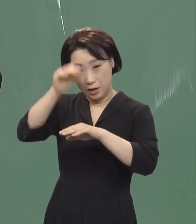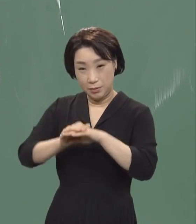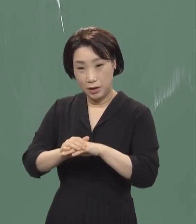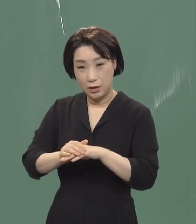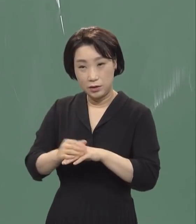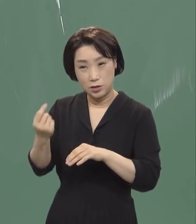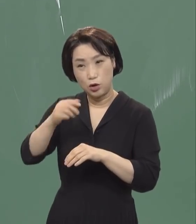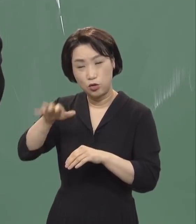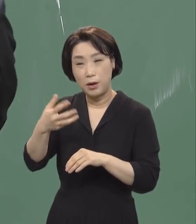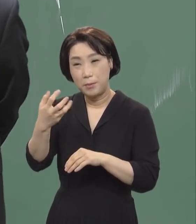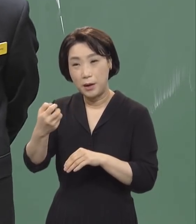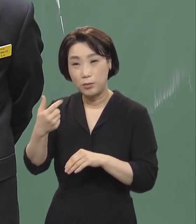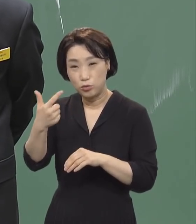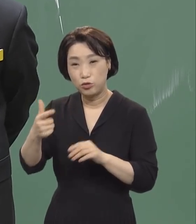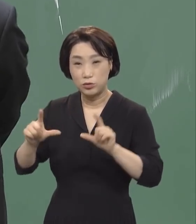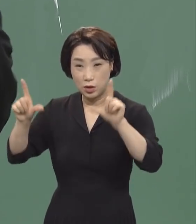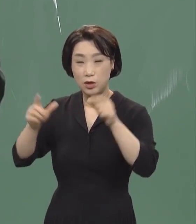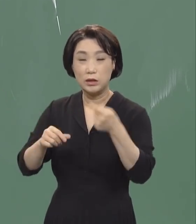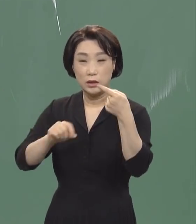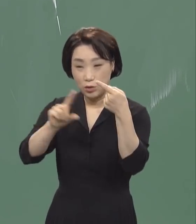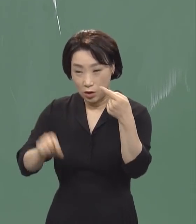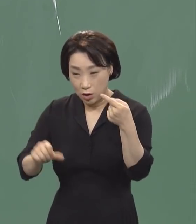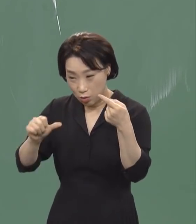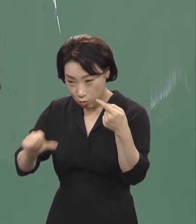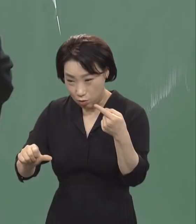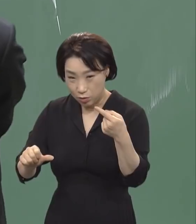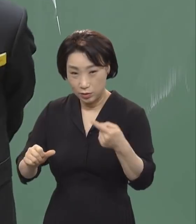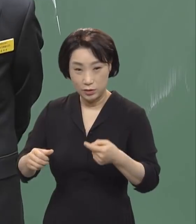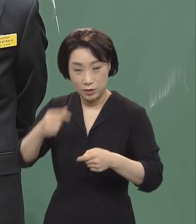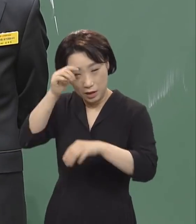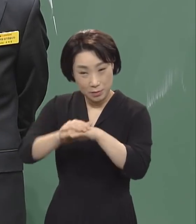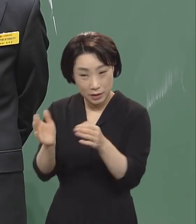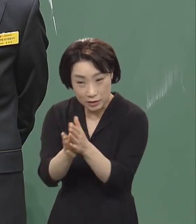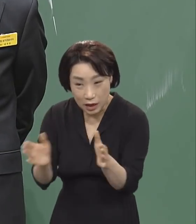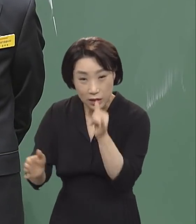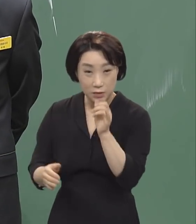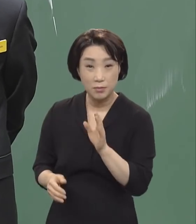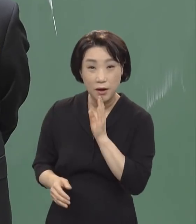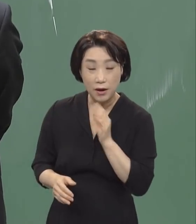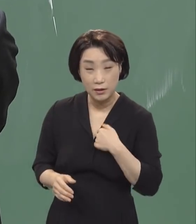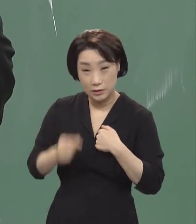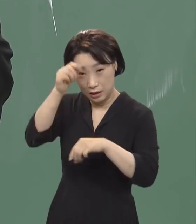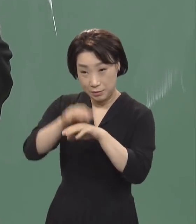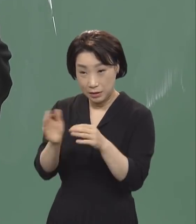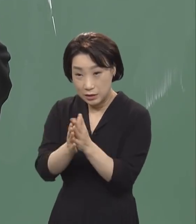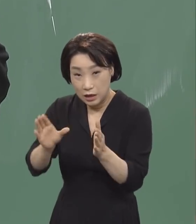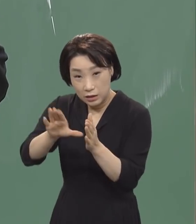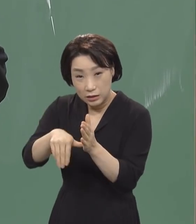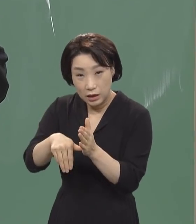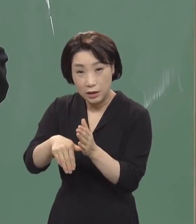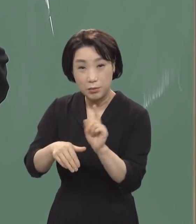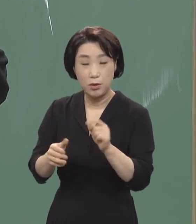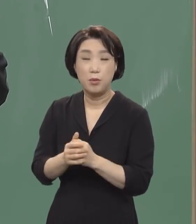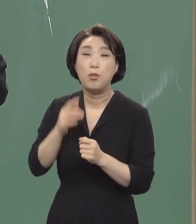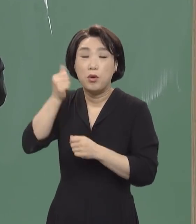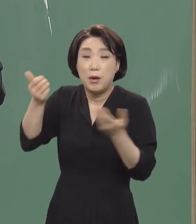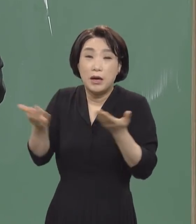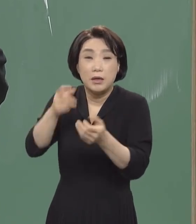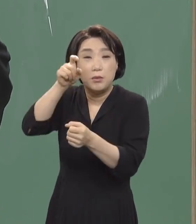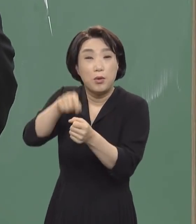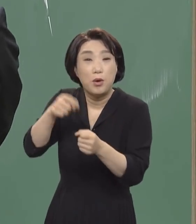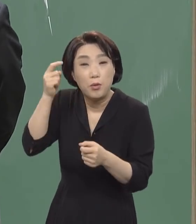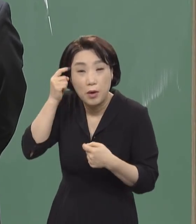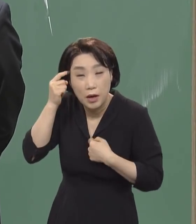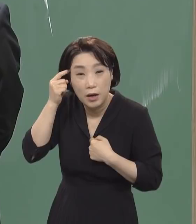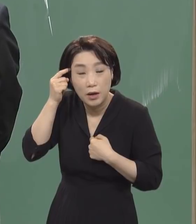날 지금부터 32년 전이란 말이에요. 그런데 그때 예배를 시작할 때 이 목회한 목적이